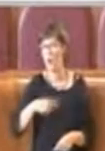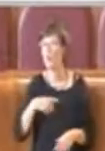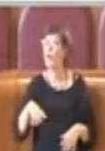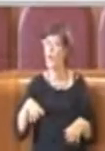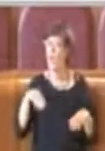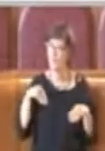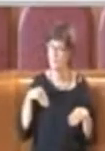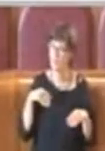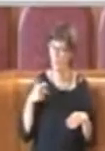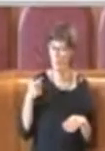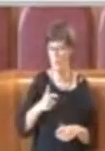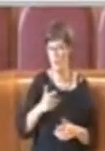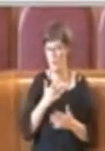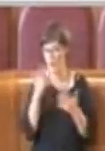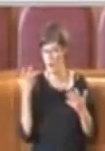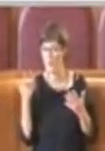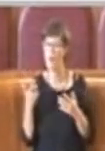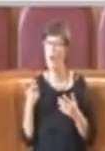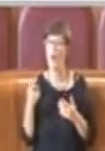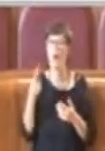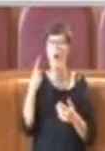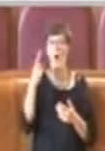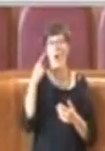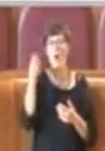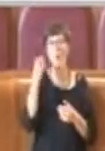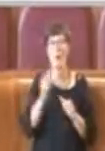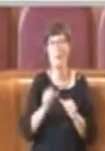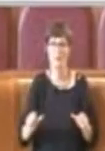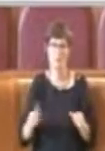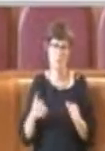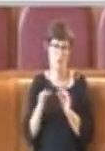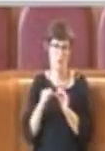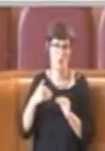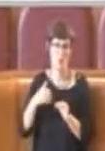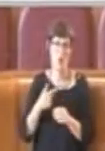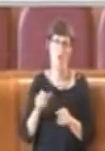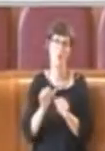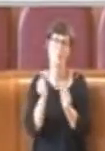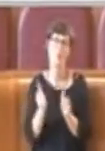principio, ma alla modalità in cui viene proposto tramite questo emendamento. Grazie.